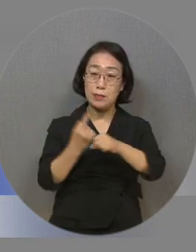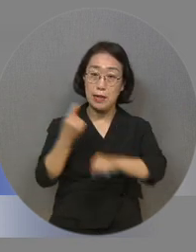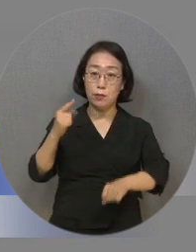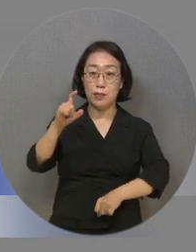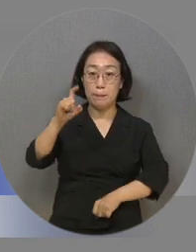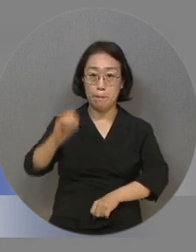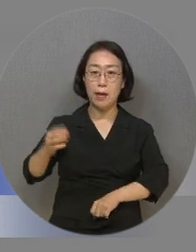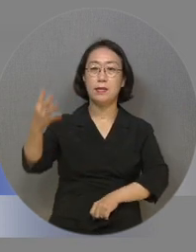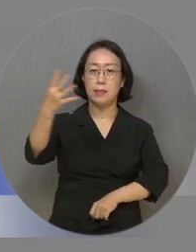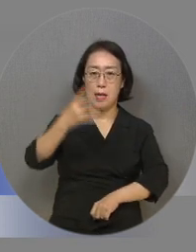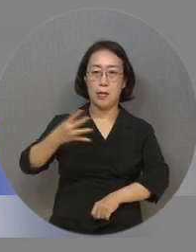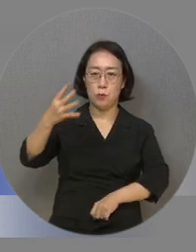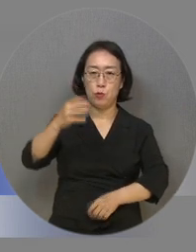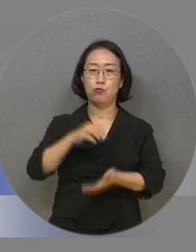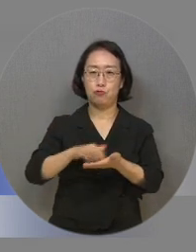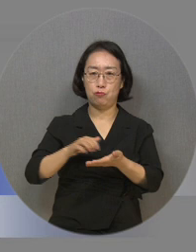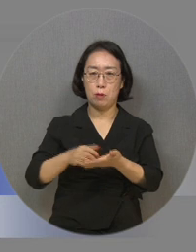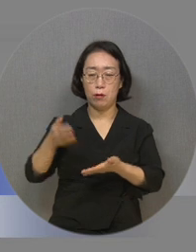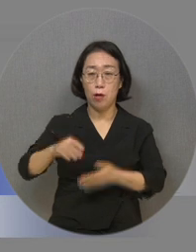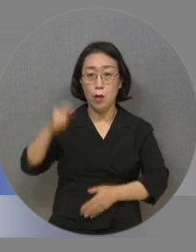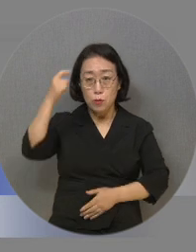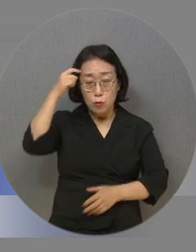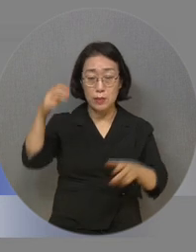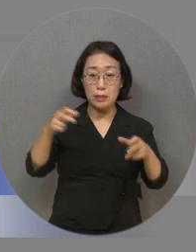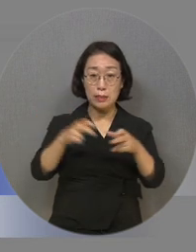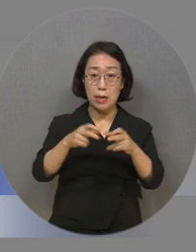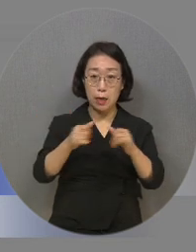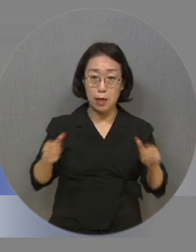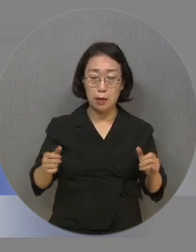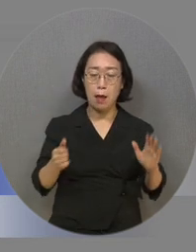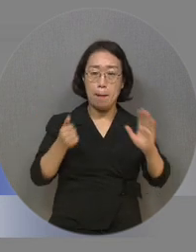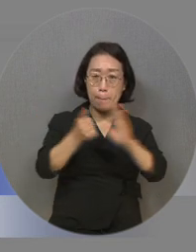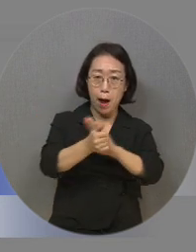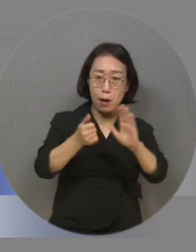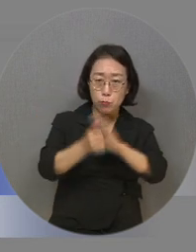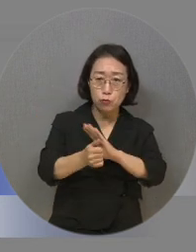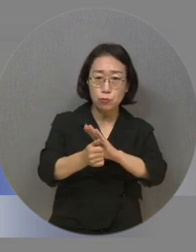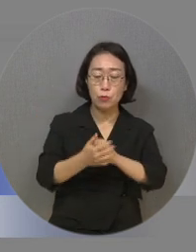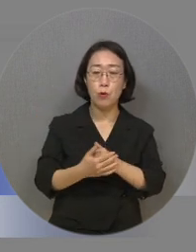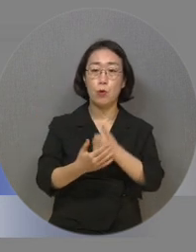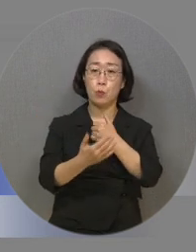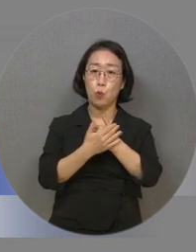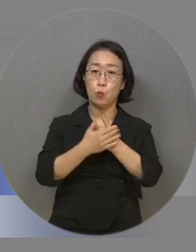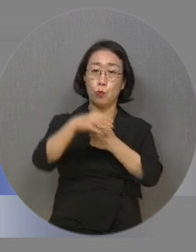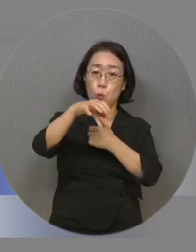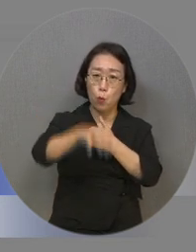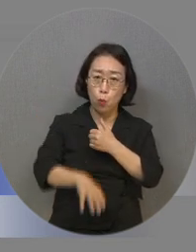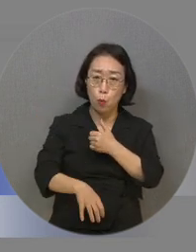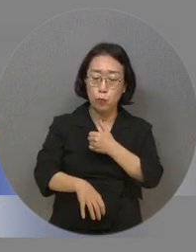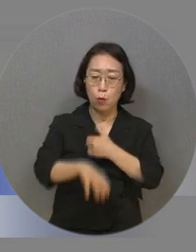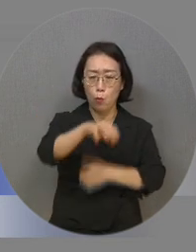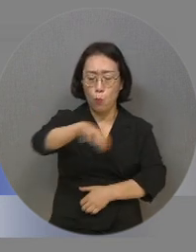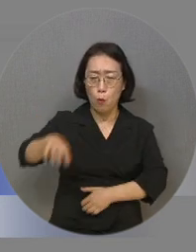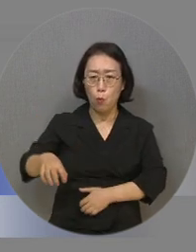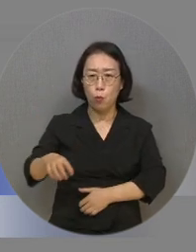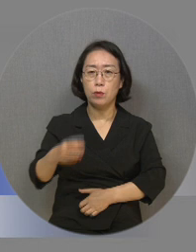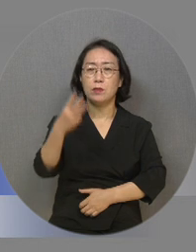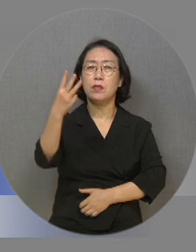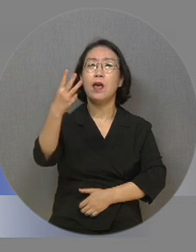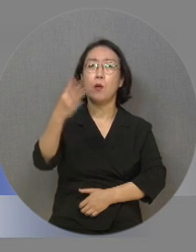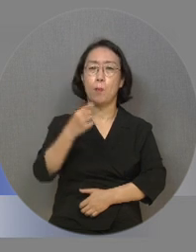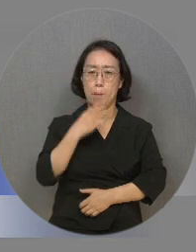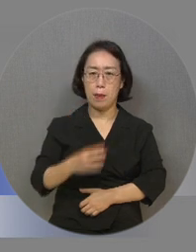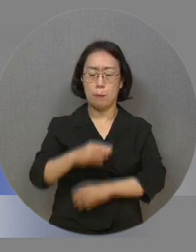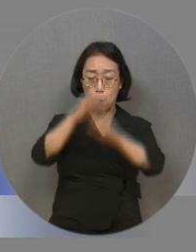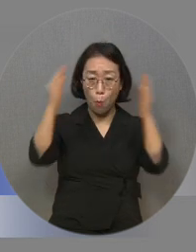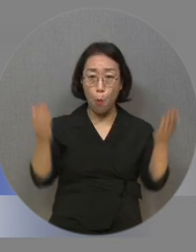4천여 명에 달하고 있지만 정신장애인이 수시로 방문해 회복하는 위기지원쉼터는 단 3곳에 불과했으며